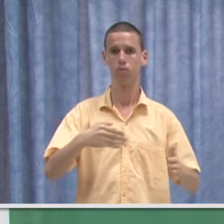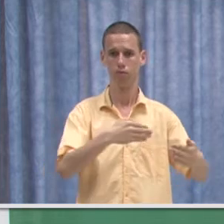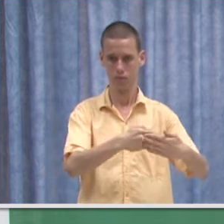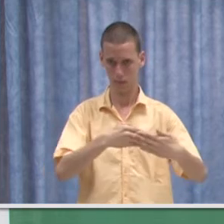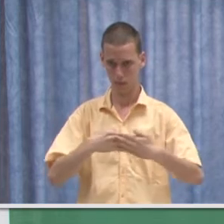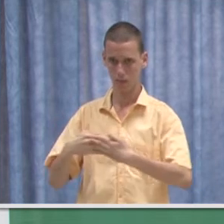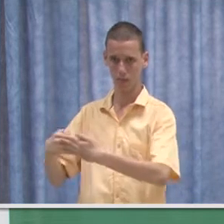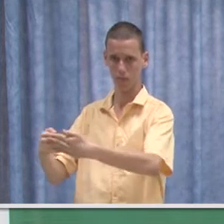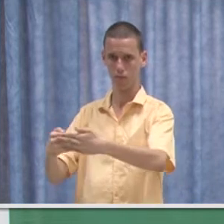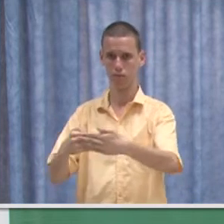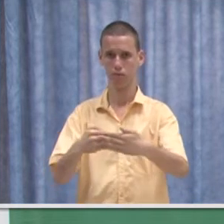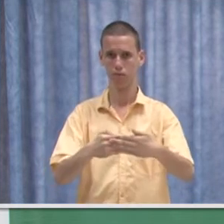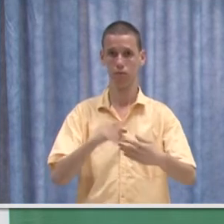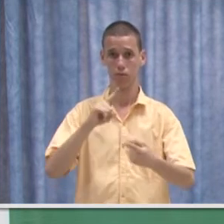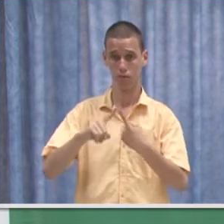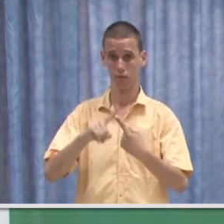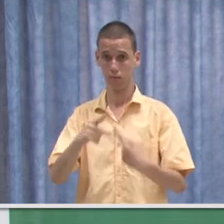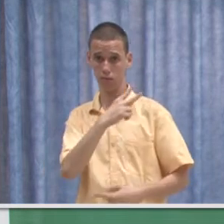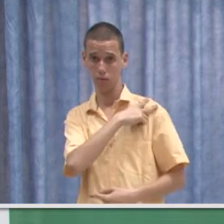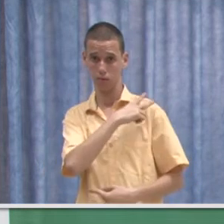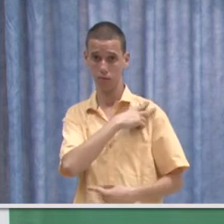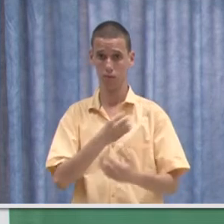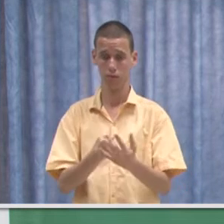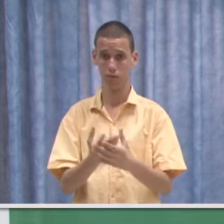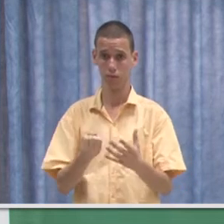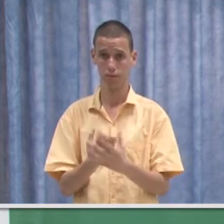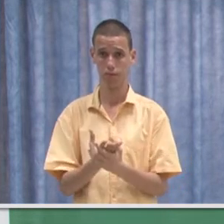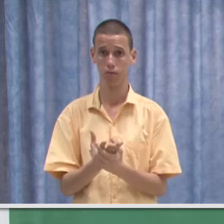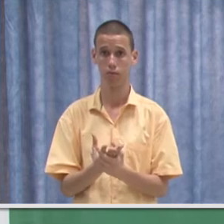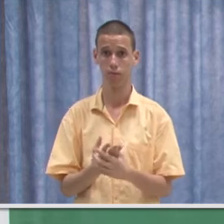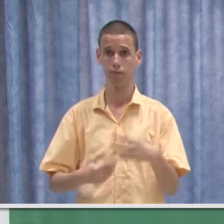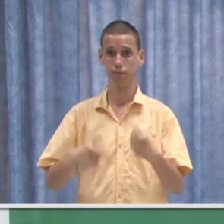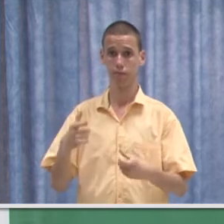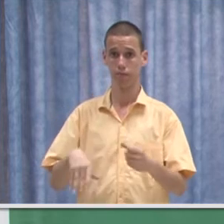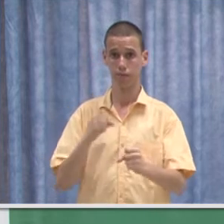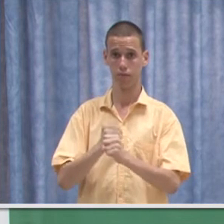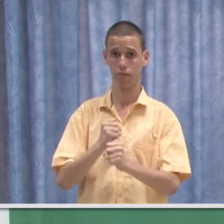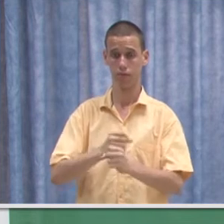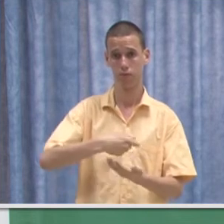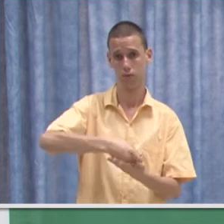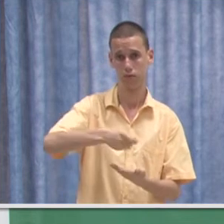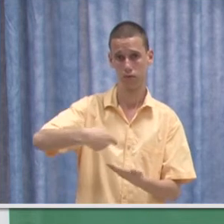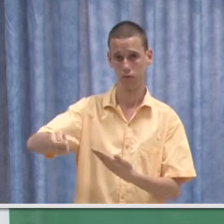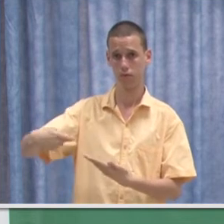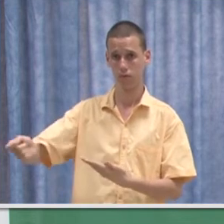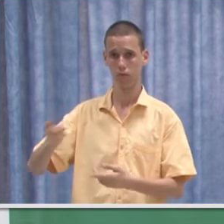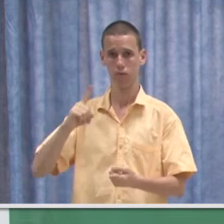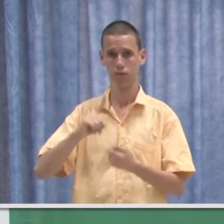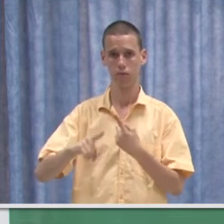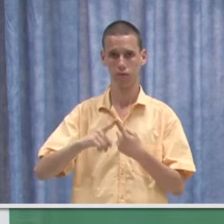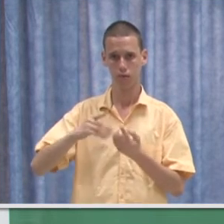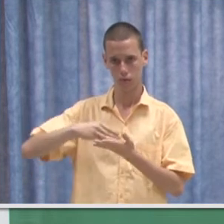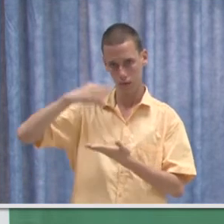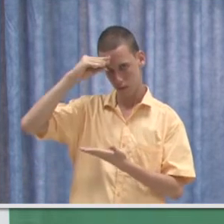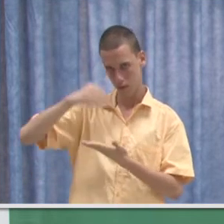autres même, et après tout le monde qui est entré et sorti. Il ne veut dire qu'ils ne sont pas pour carré arranger. Je crois qu'il y a